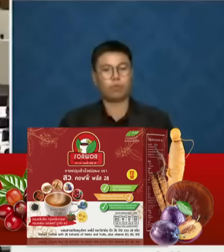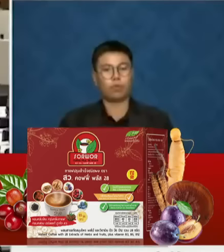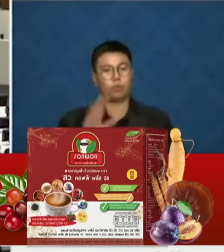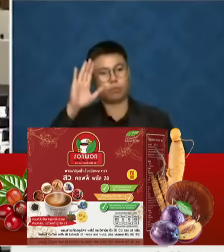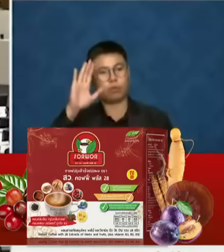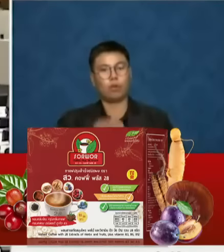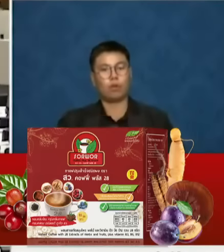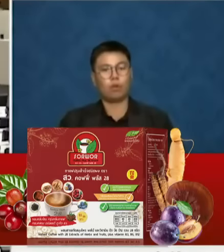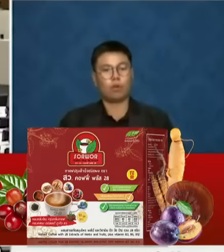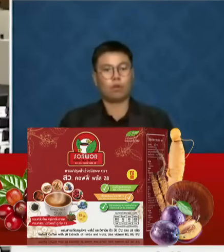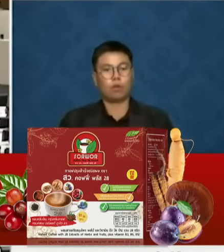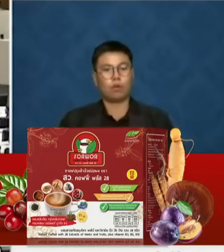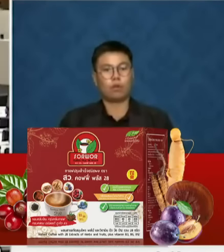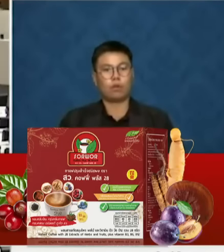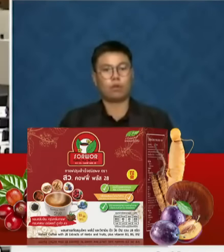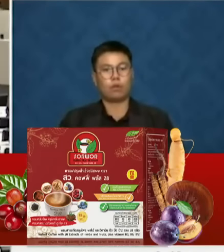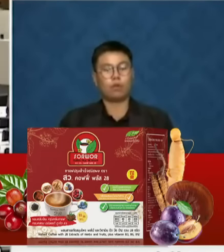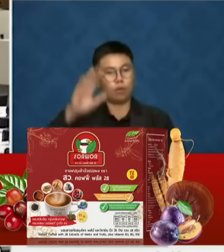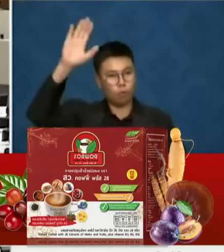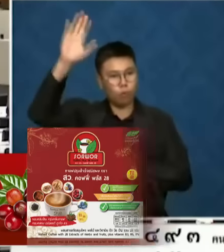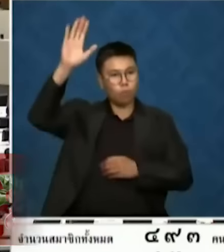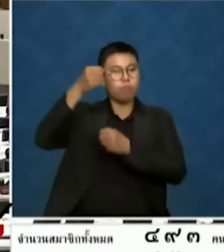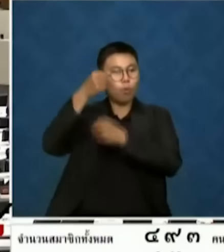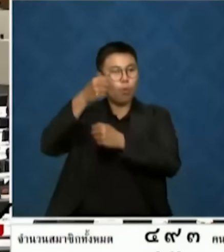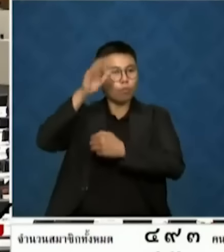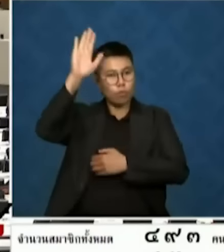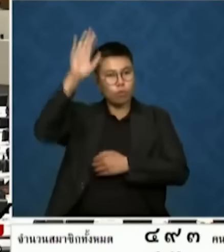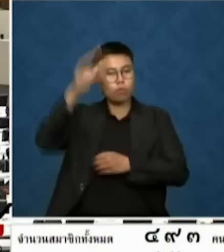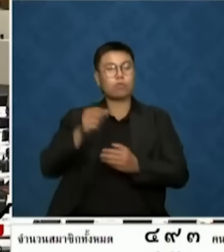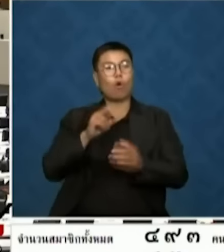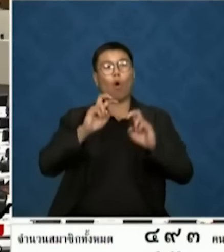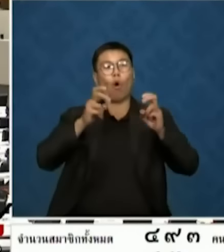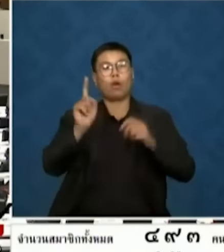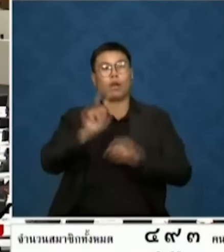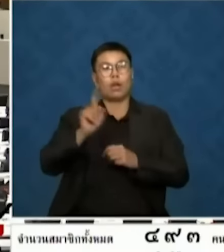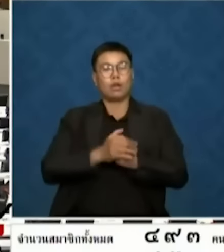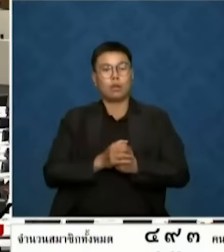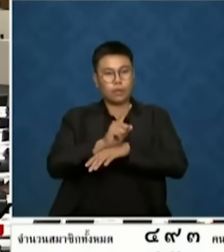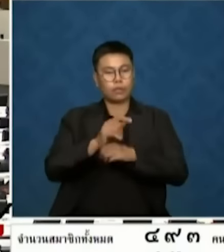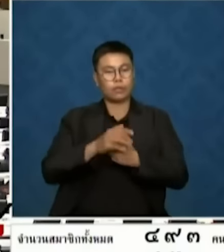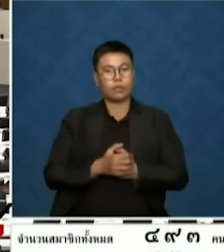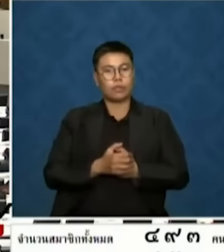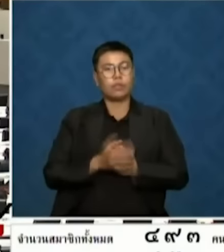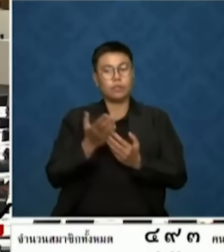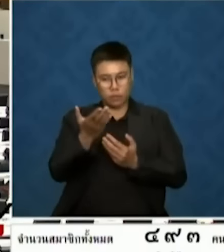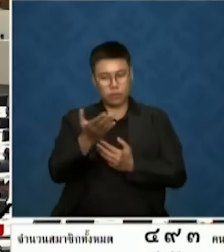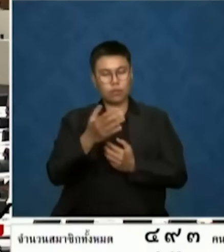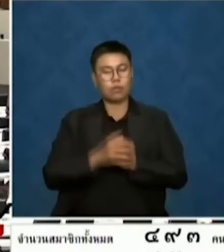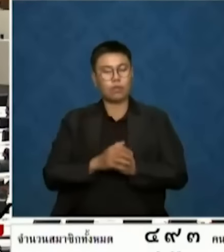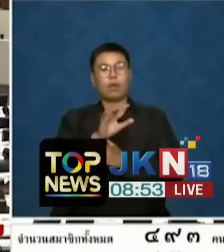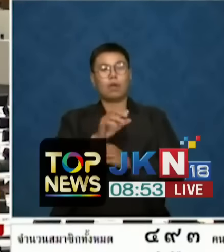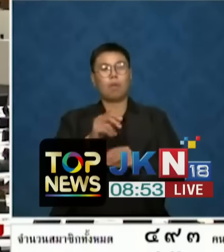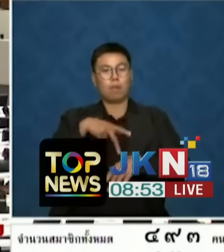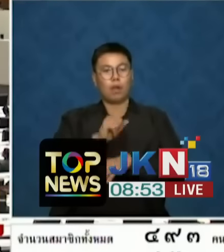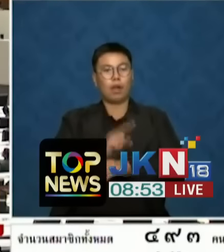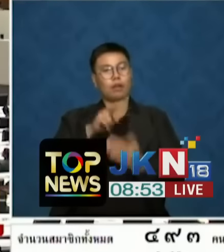ผมยืนขึ้นในยก พักเดียวกันฮะ ก็ดูแล้วเนี่ยคงมีปัญหากันมาก่